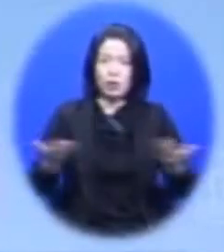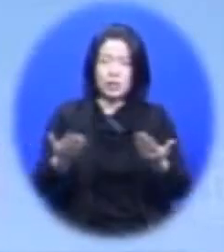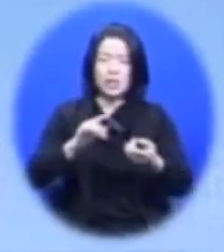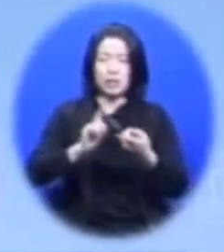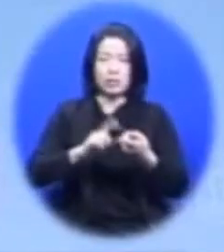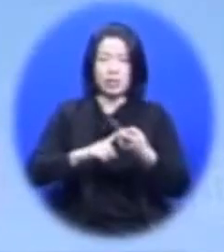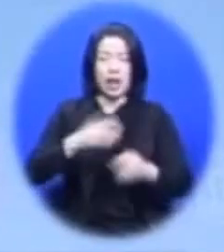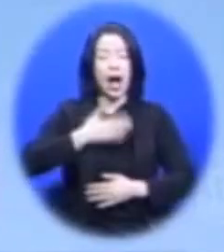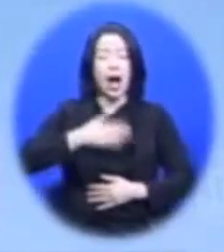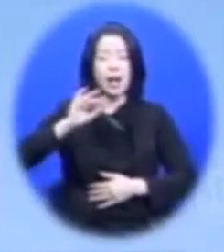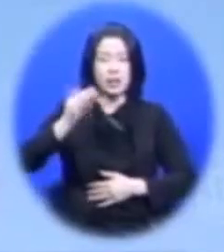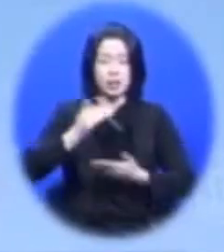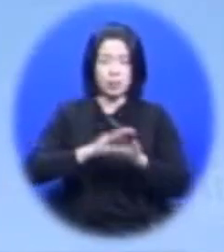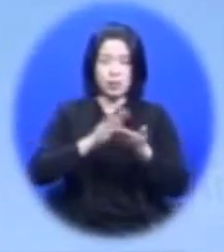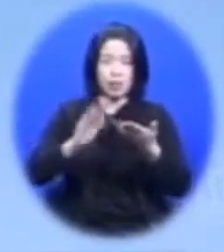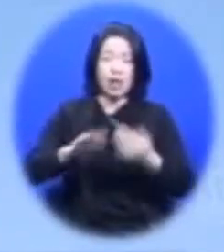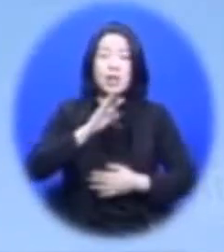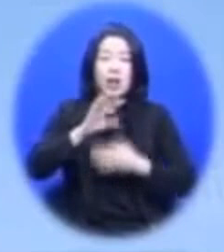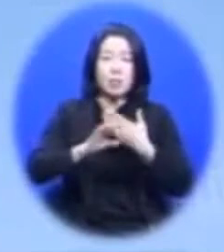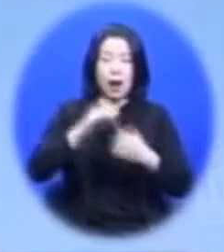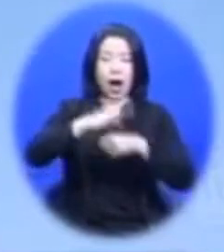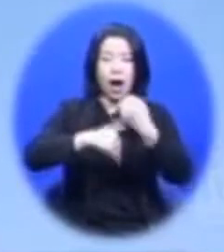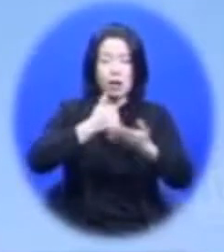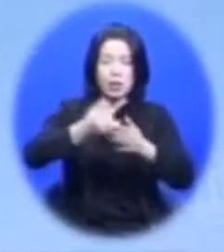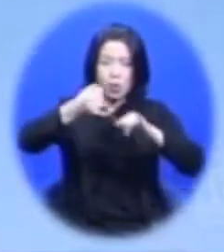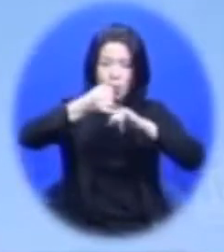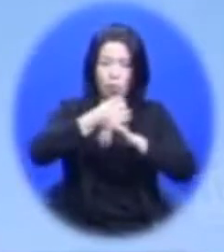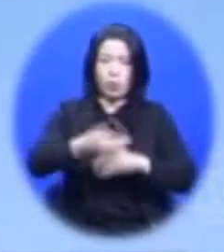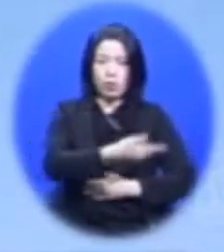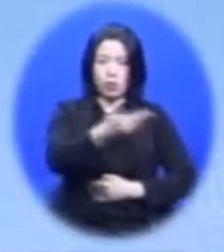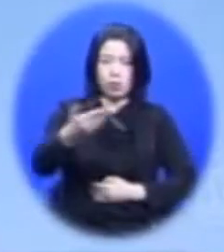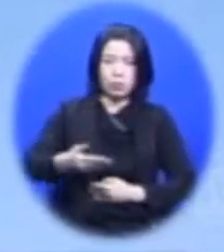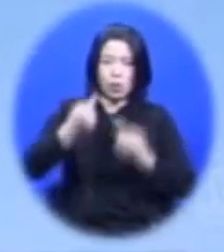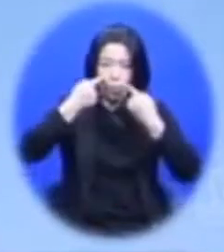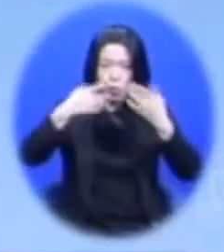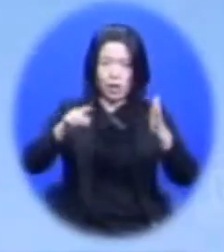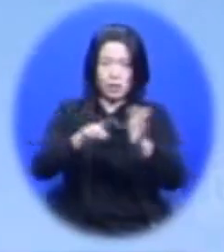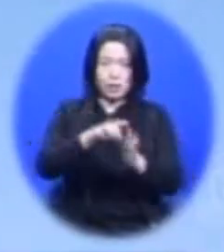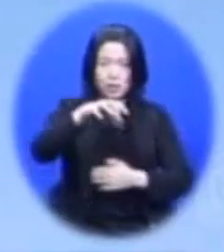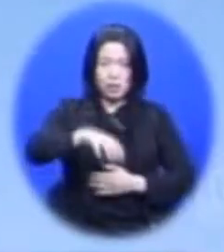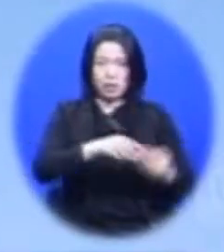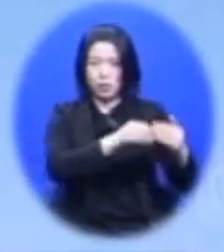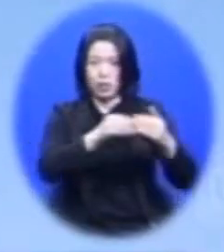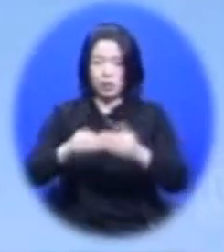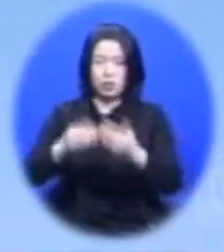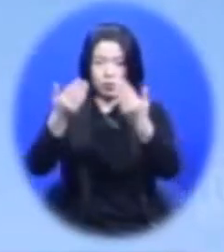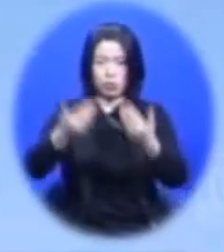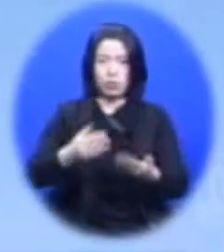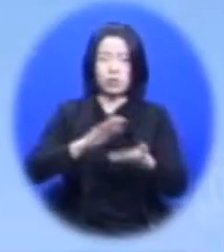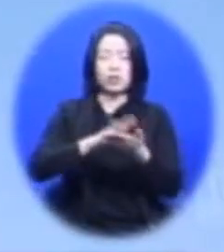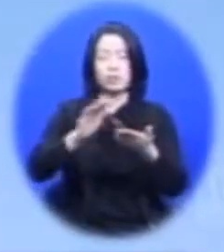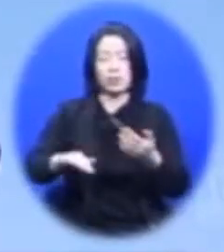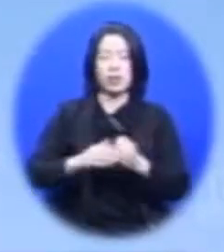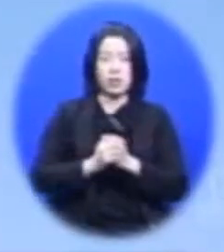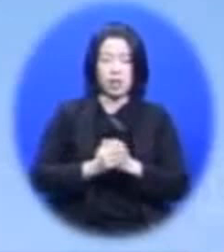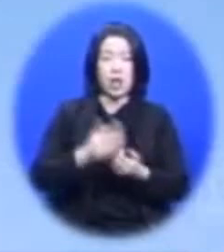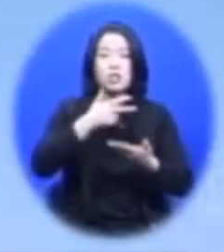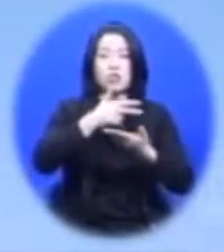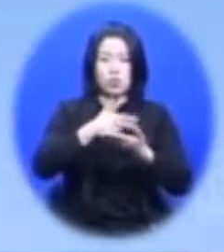아셔야 합니다. 그러면 하나님이 반드시 여러분을 확신의 자리로 이끄신다는 겁니다.